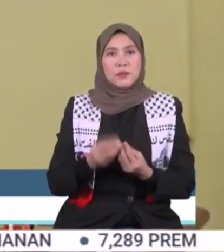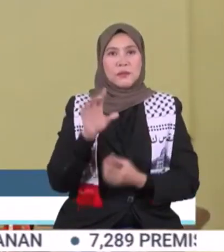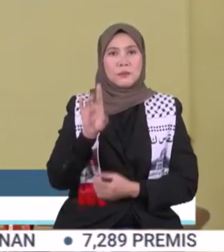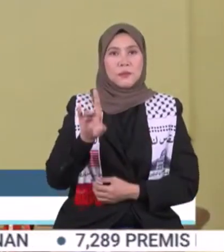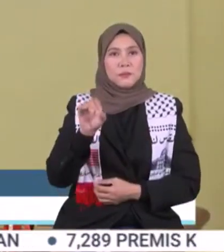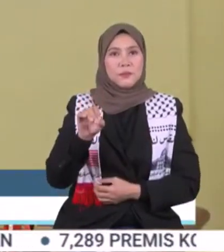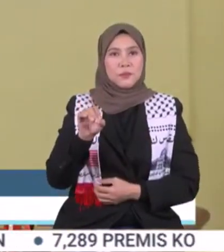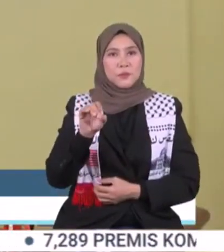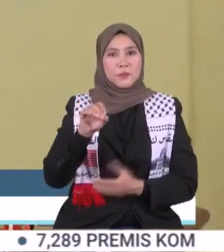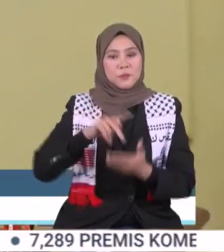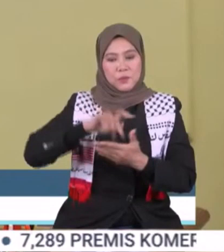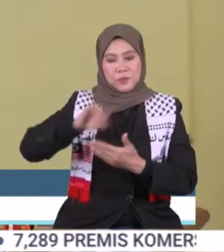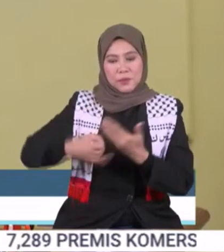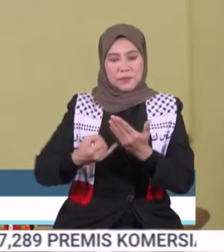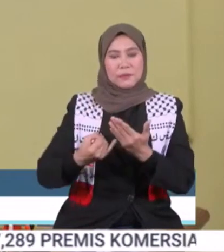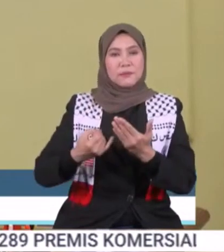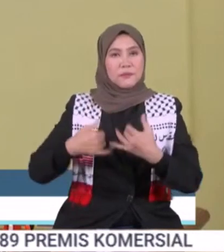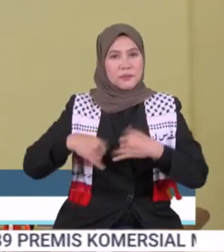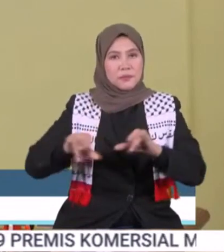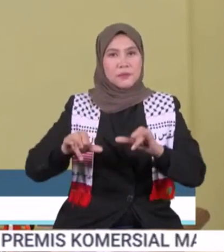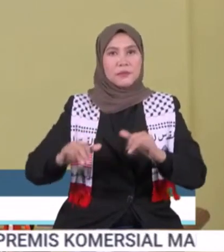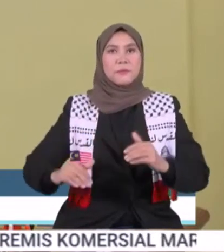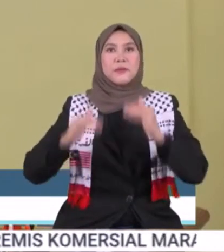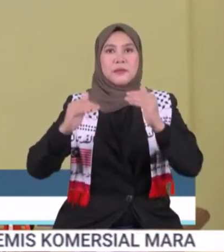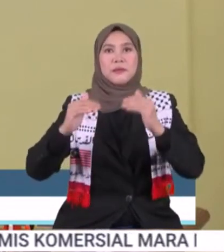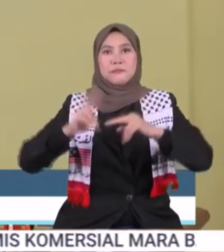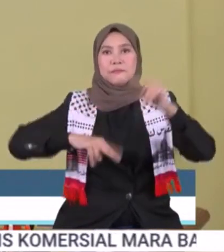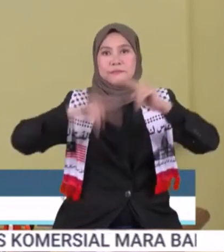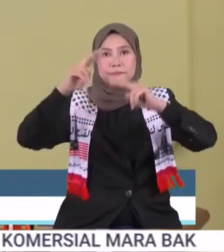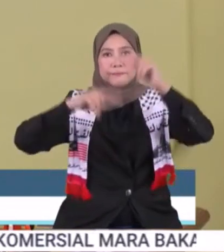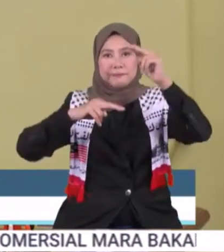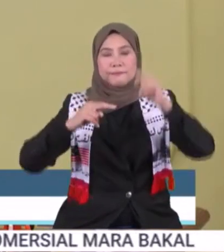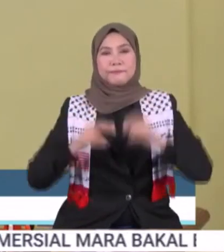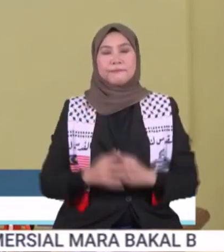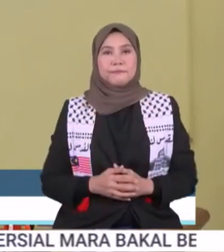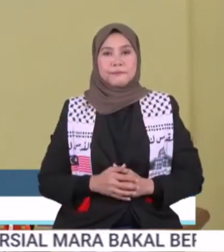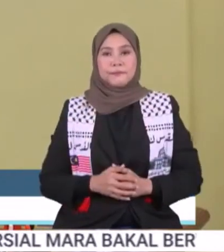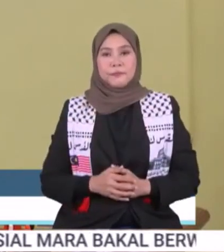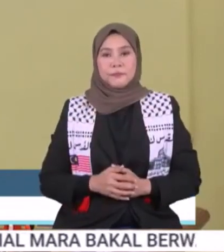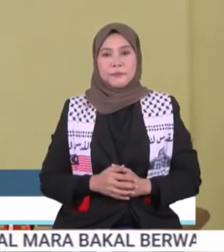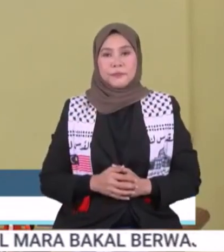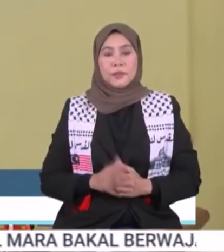82 projek sedang dalam peringkat pra-pembinaan